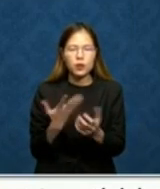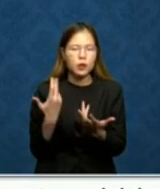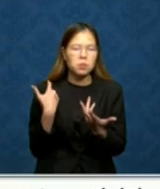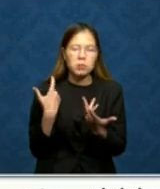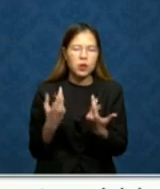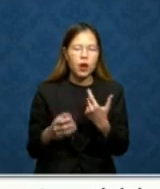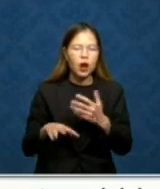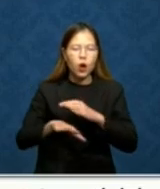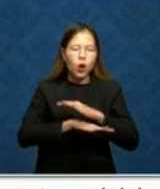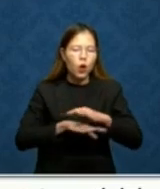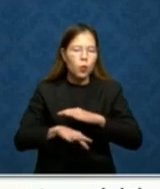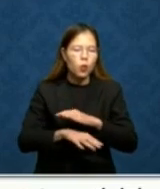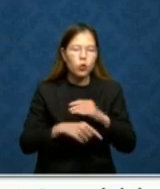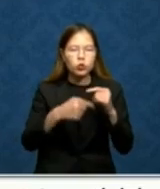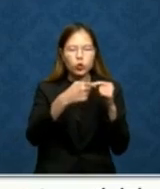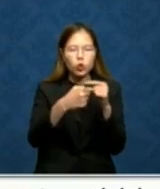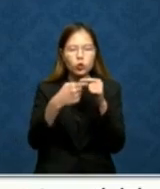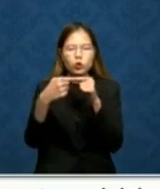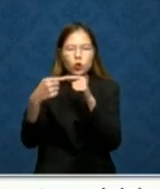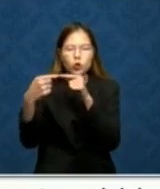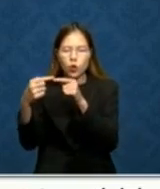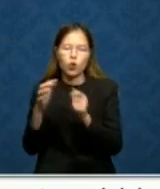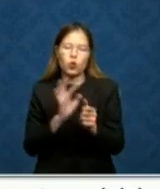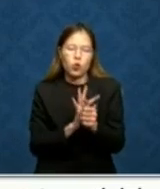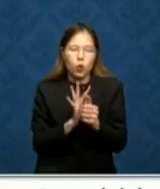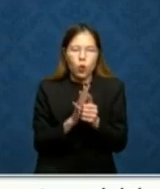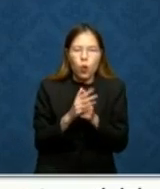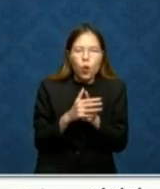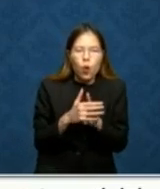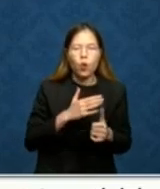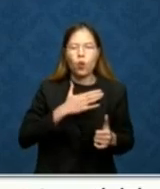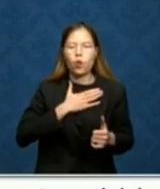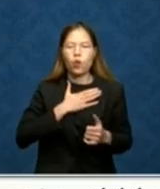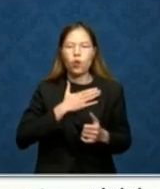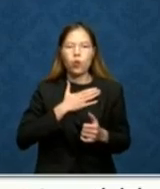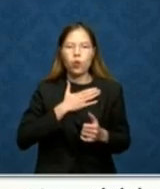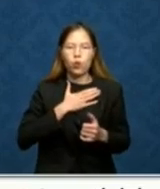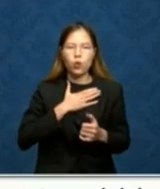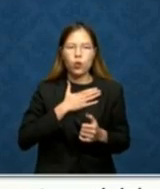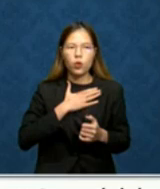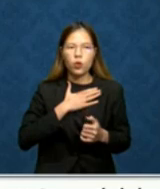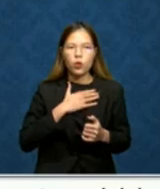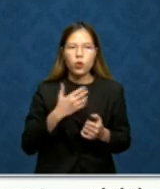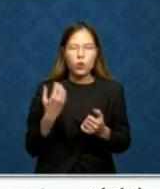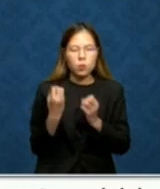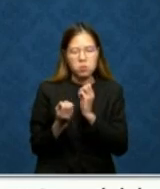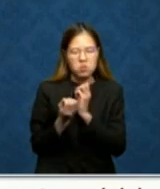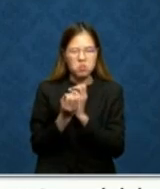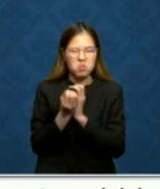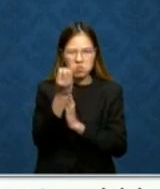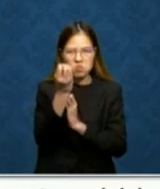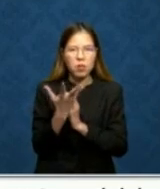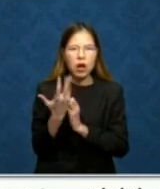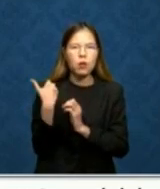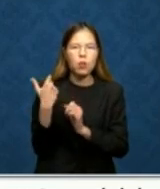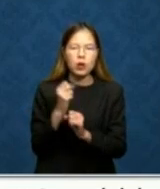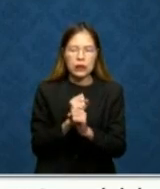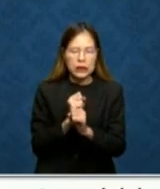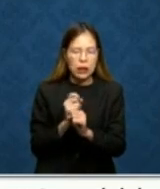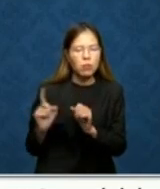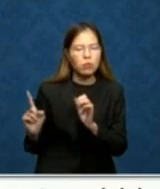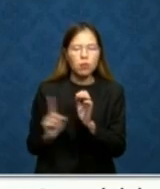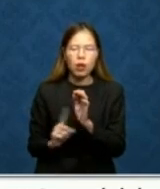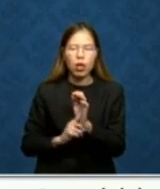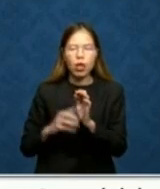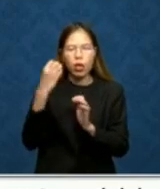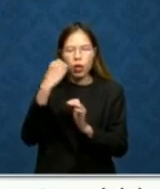การส่งข้อมูลต่อไปเรื่อยๆเนี่ยผู้ถูกกระทำก็จะยิ่งรู้สึกได้รับผลกระทบมากขึ้นเพราะมีการกระทำซ้ำแล้วซ้ำอี